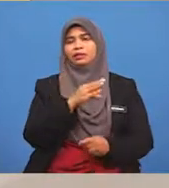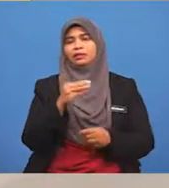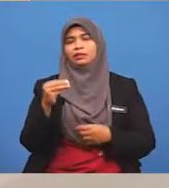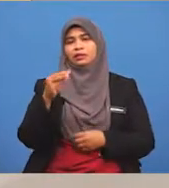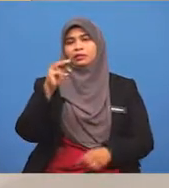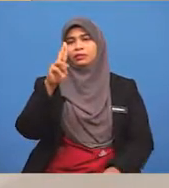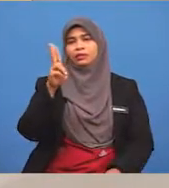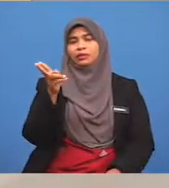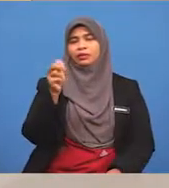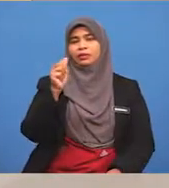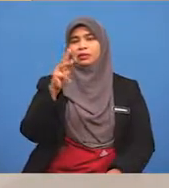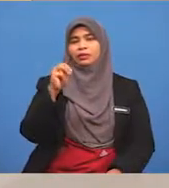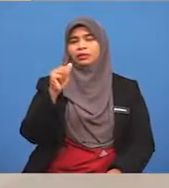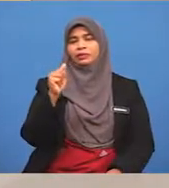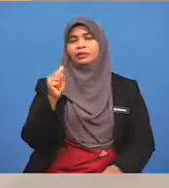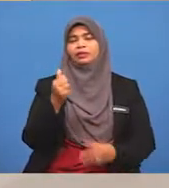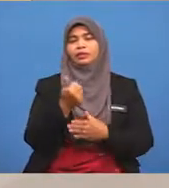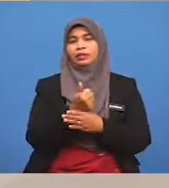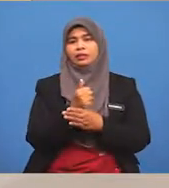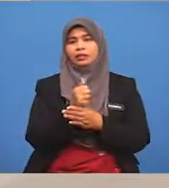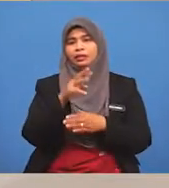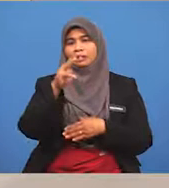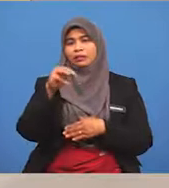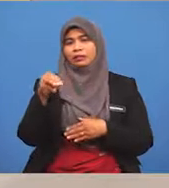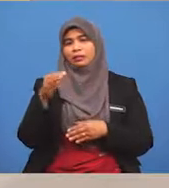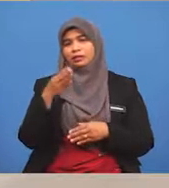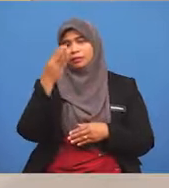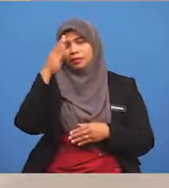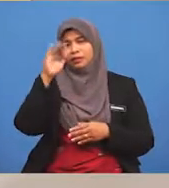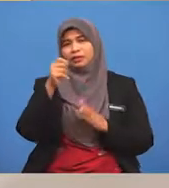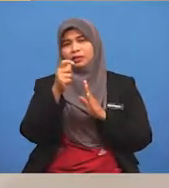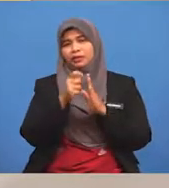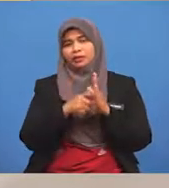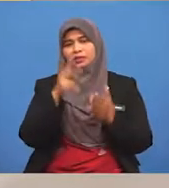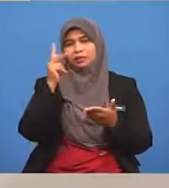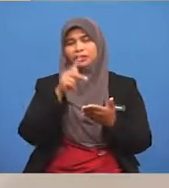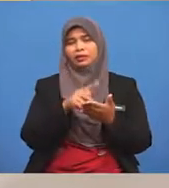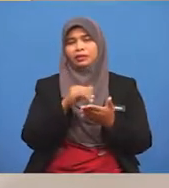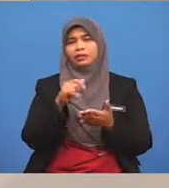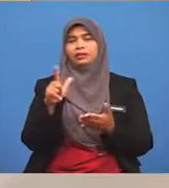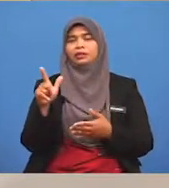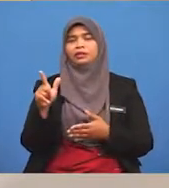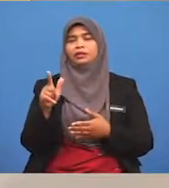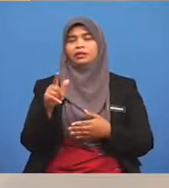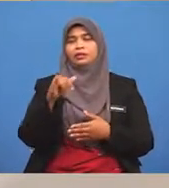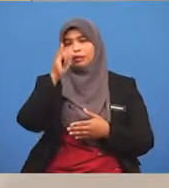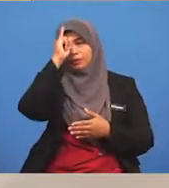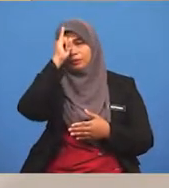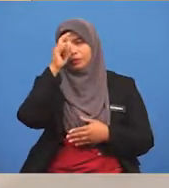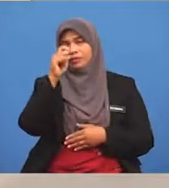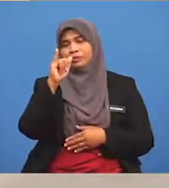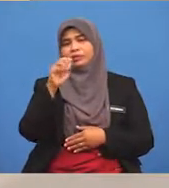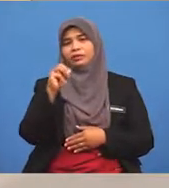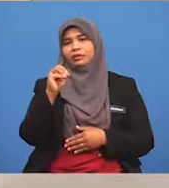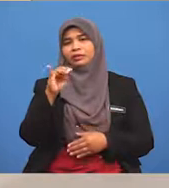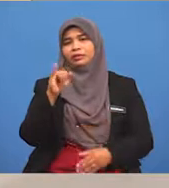bin Mahran. Antara anak murid beliau yang terkenal ialah Imam At-Tirmizi dan Salah